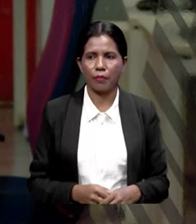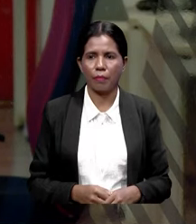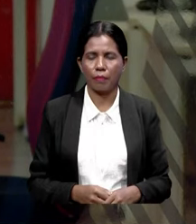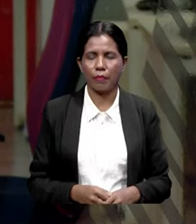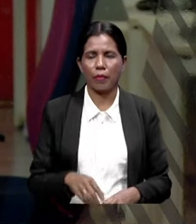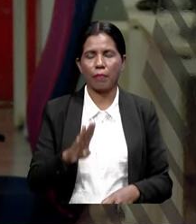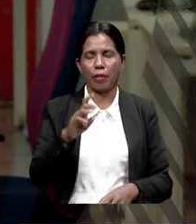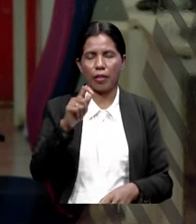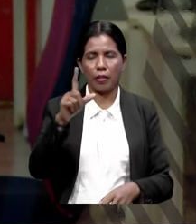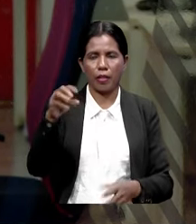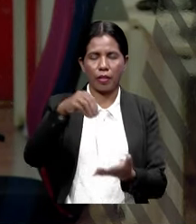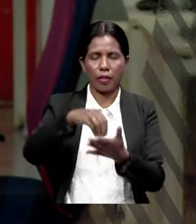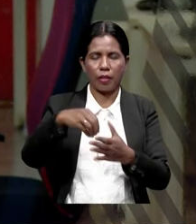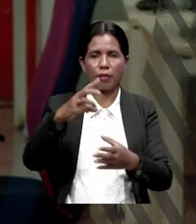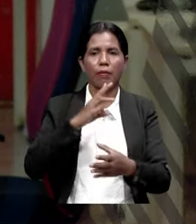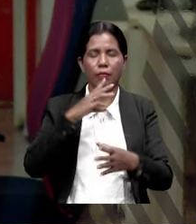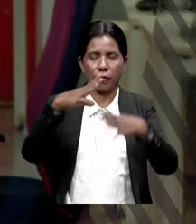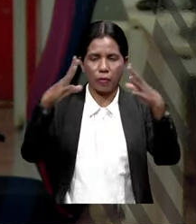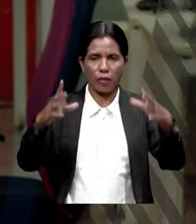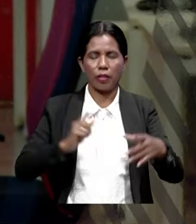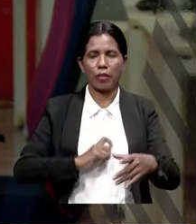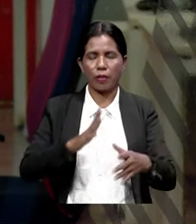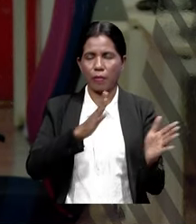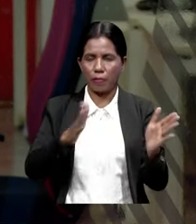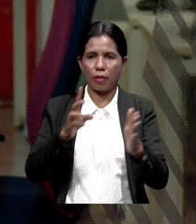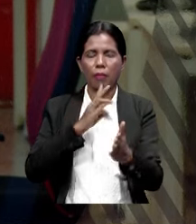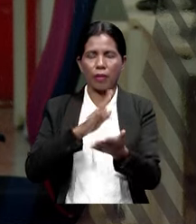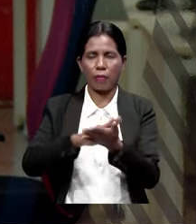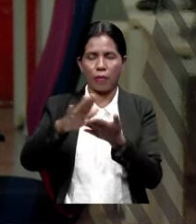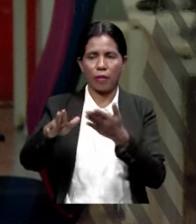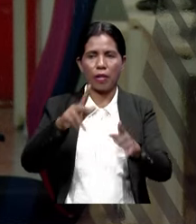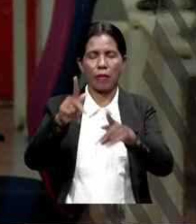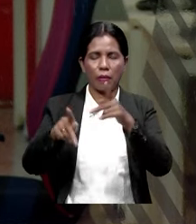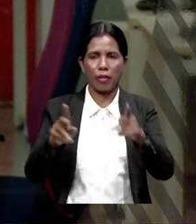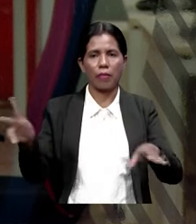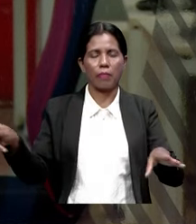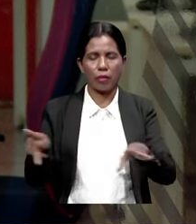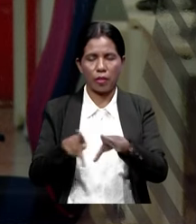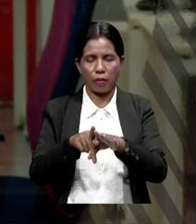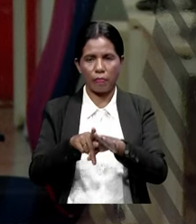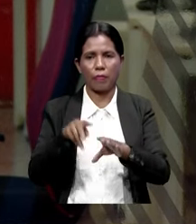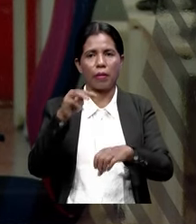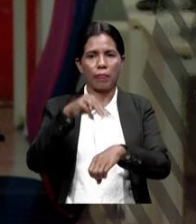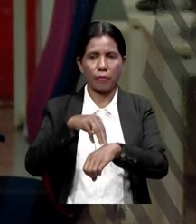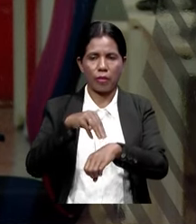Beteli montaona tangki bot iha tasi tolu ho di prepara be mos basarani nebe atu partisipa misa.